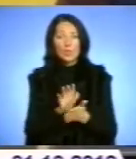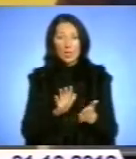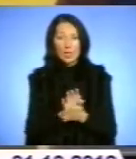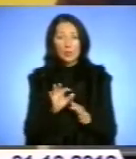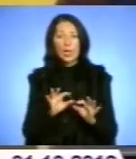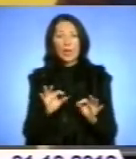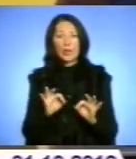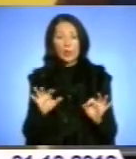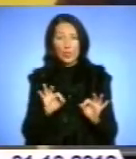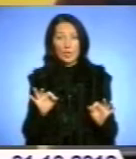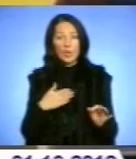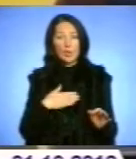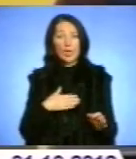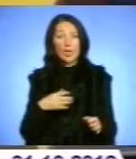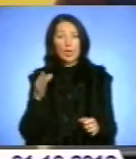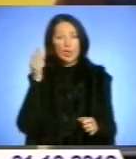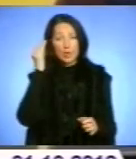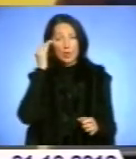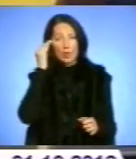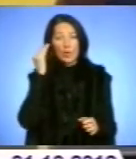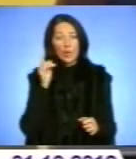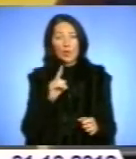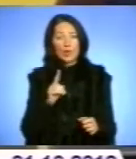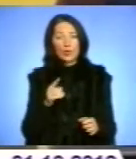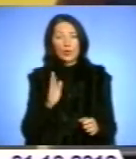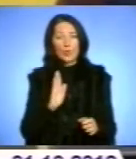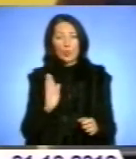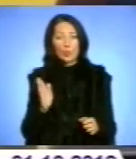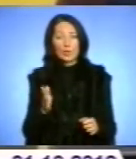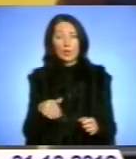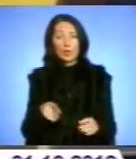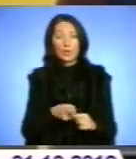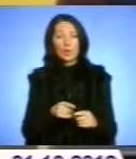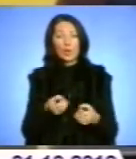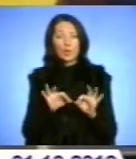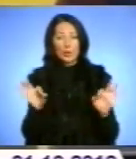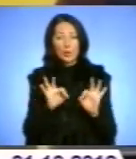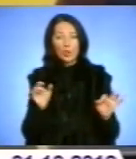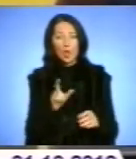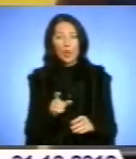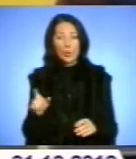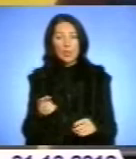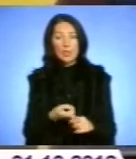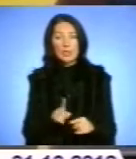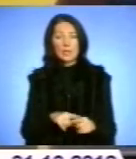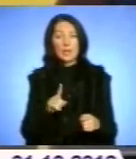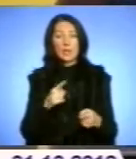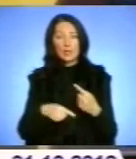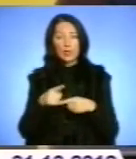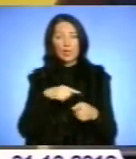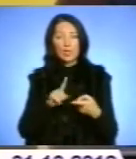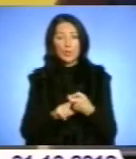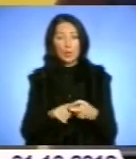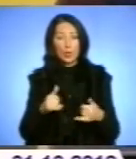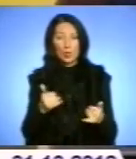інформації, і ми розраховуємо, що вони будуть донесені до громадян. Цей зворотний зв'язок для нас